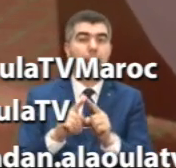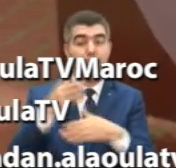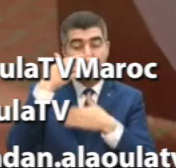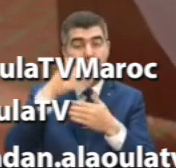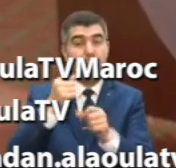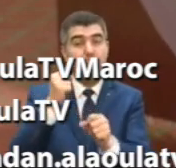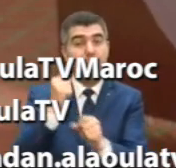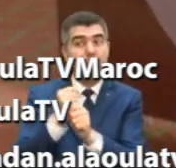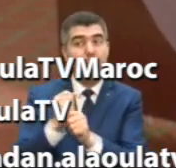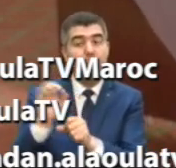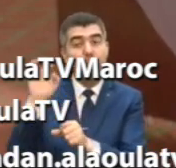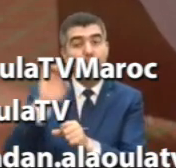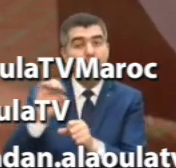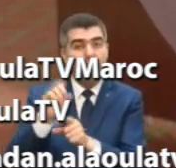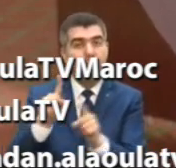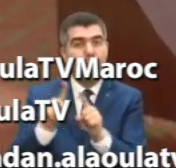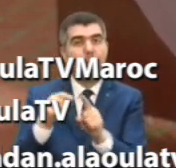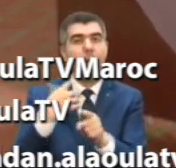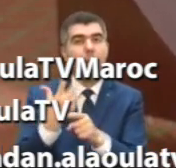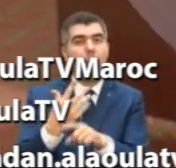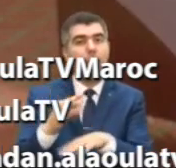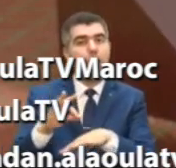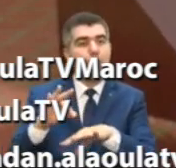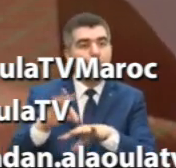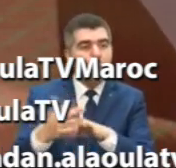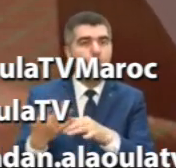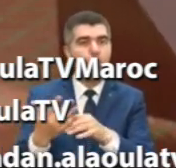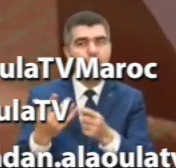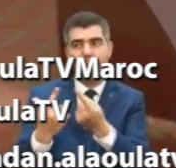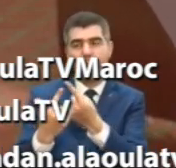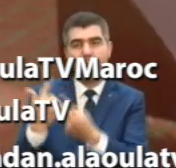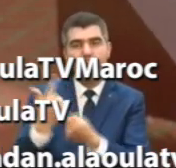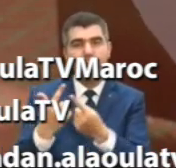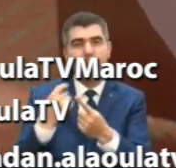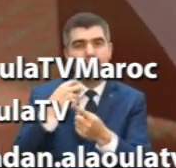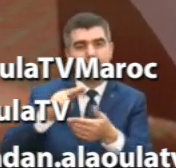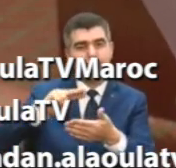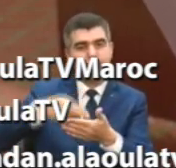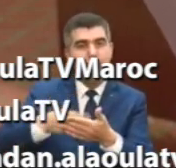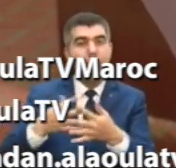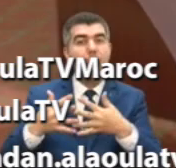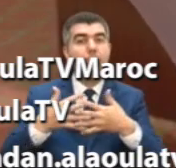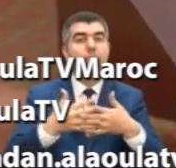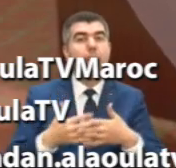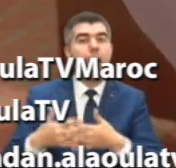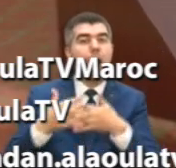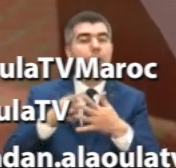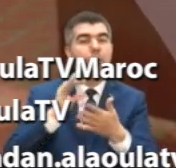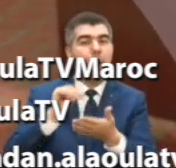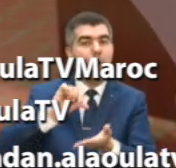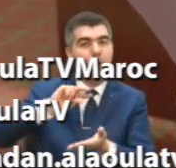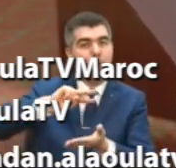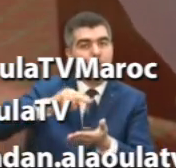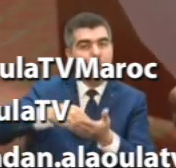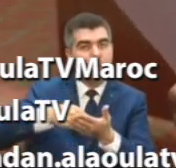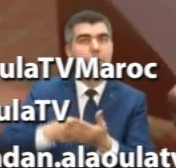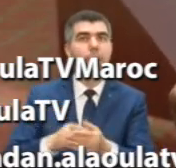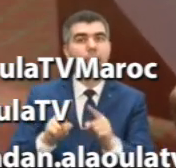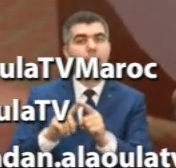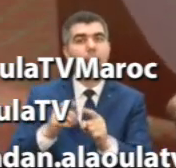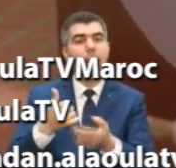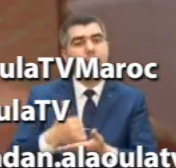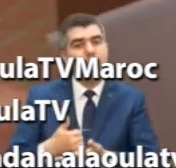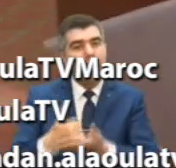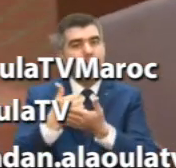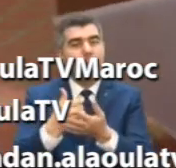المتعلقة باستيفاء النفقة بالخارج في إطار اتفاقية نيويورك الدولية، كل ما يتعلق بالمساعدة